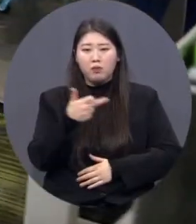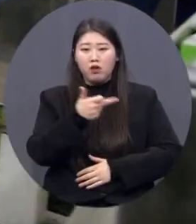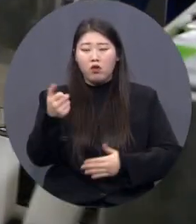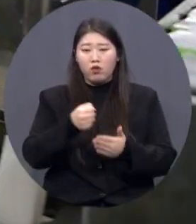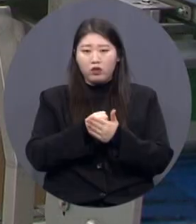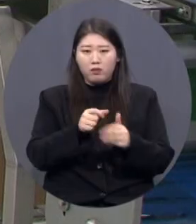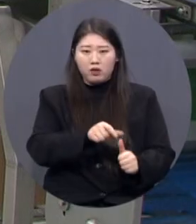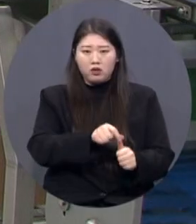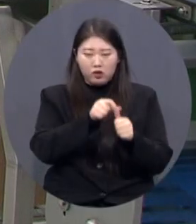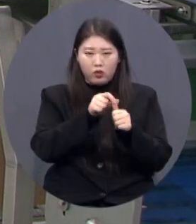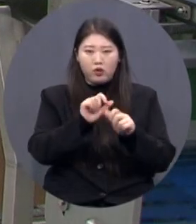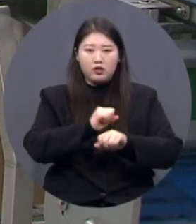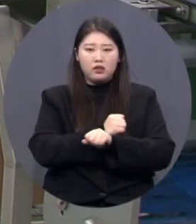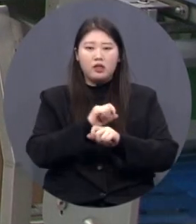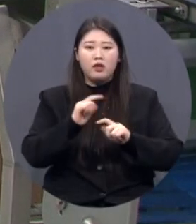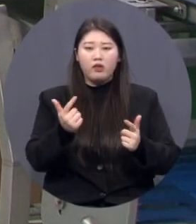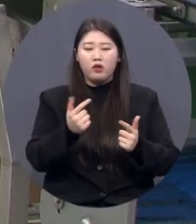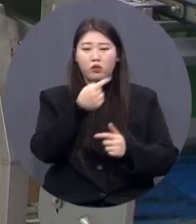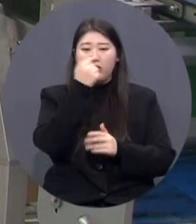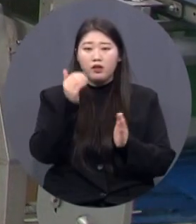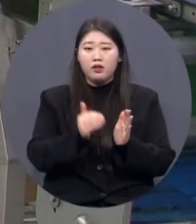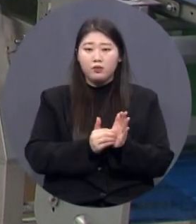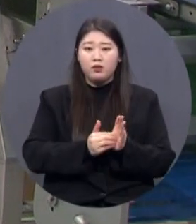채용을 거리는 것으로